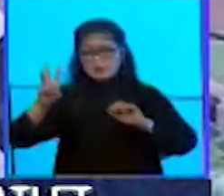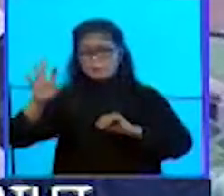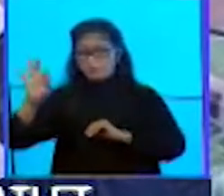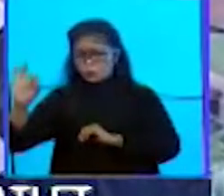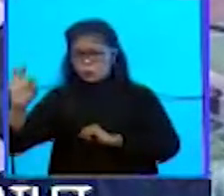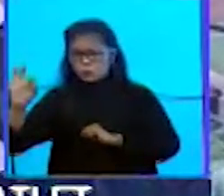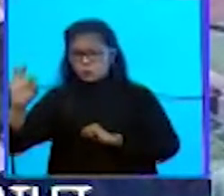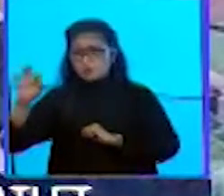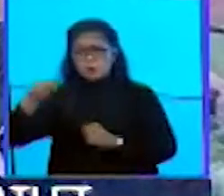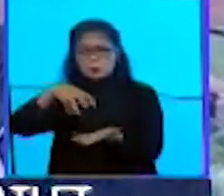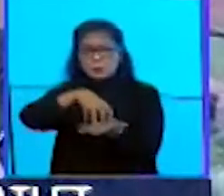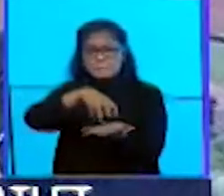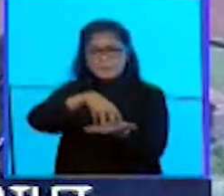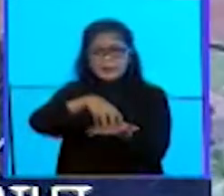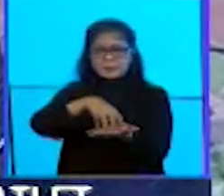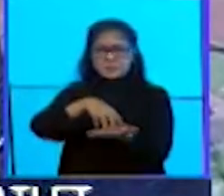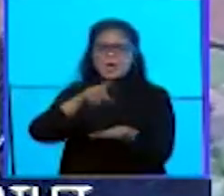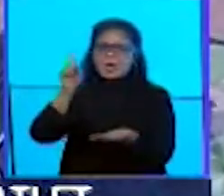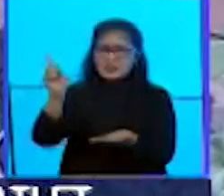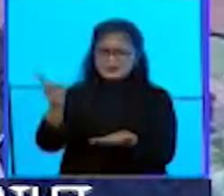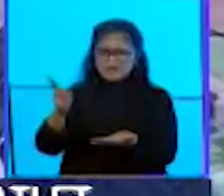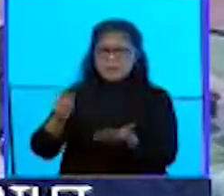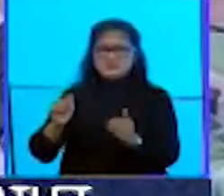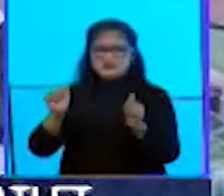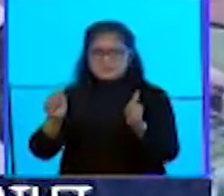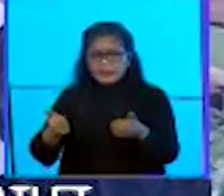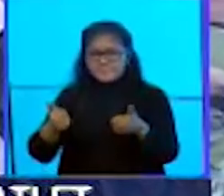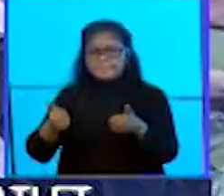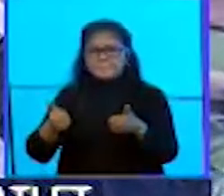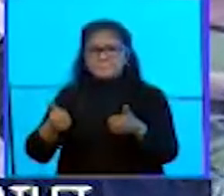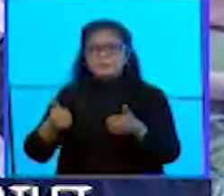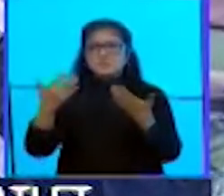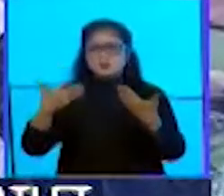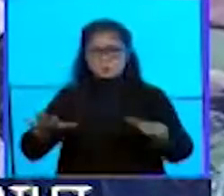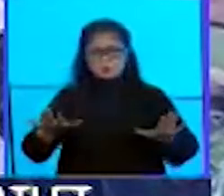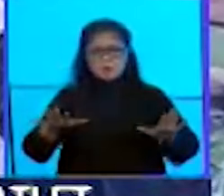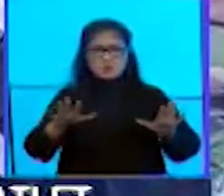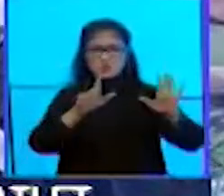kita, okupansi kita sudah terpakai 78%, hampir 78, ya. Sudah